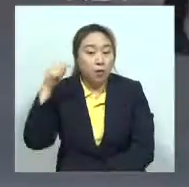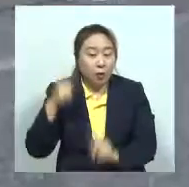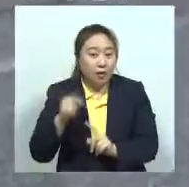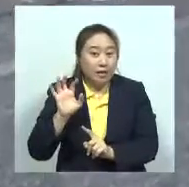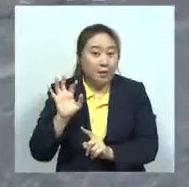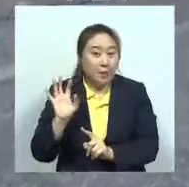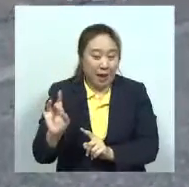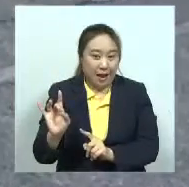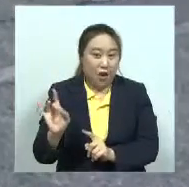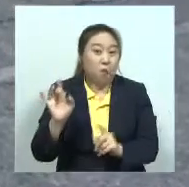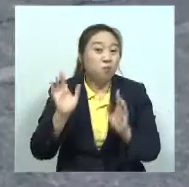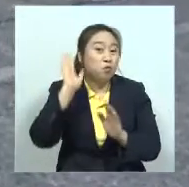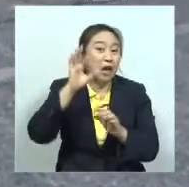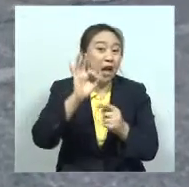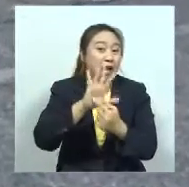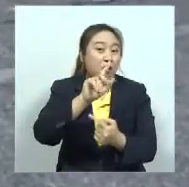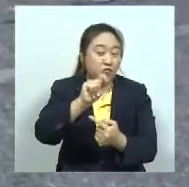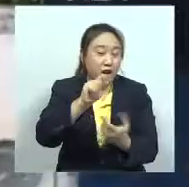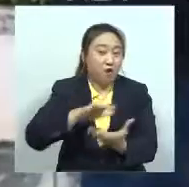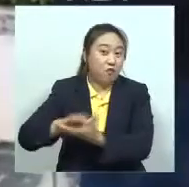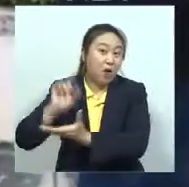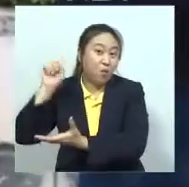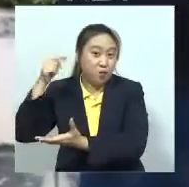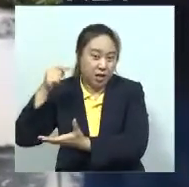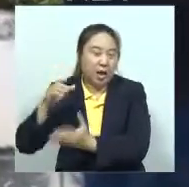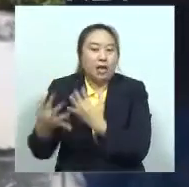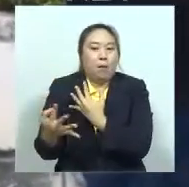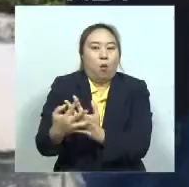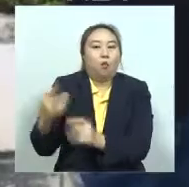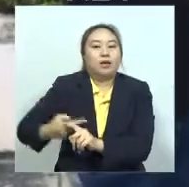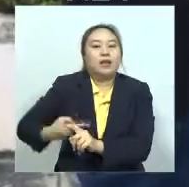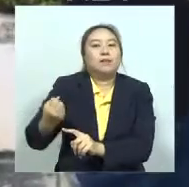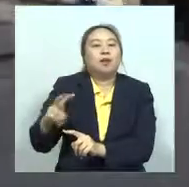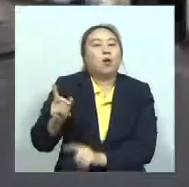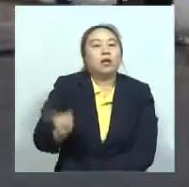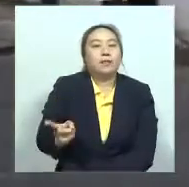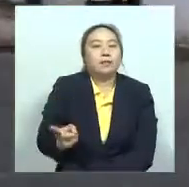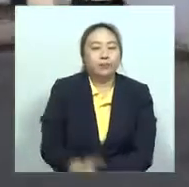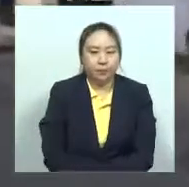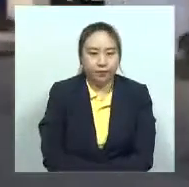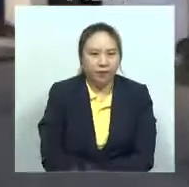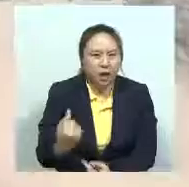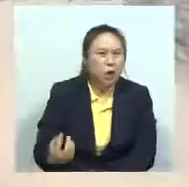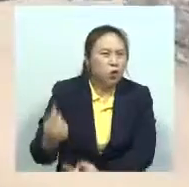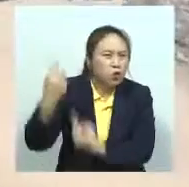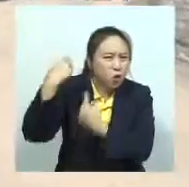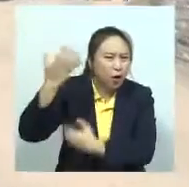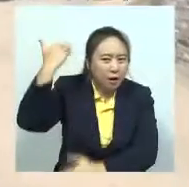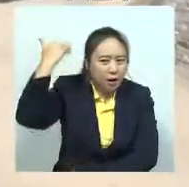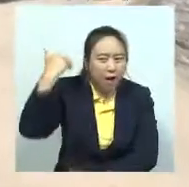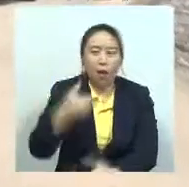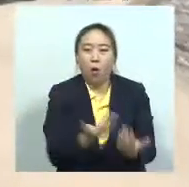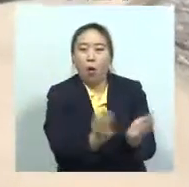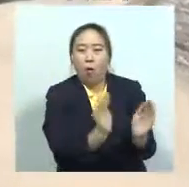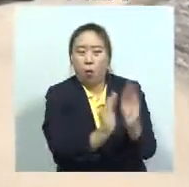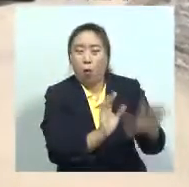ที่8ภรรยาของบังฟัตจำคุก12เดือนตามเดิมค่ะถ้าย้อนกลับไปนะคะสำหรับคดีฆ่ายกครัว8